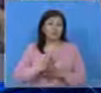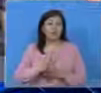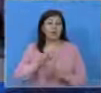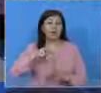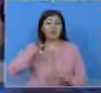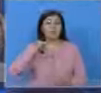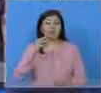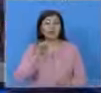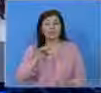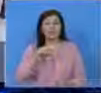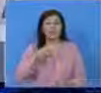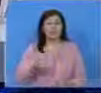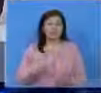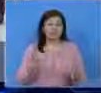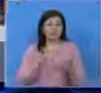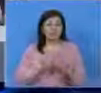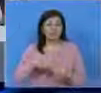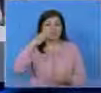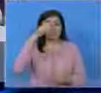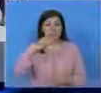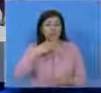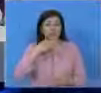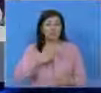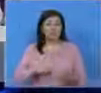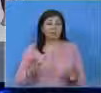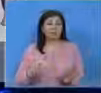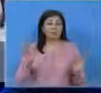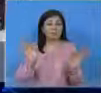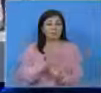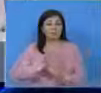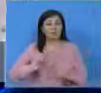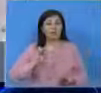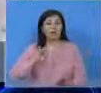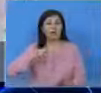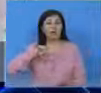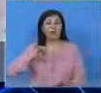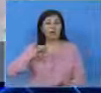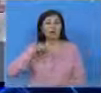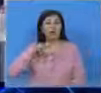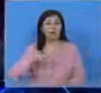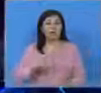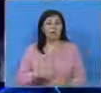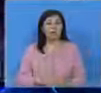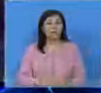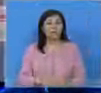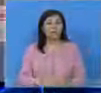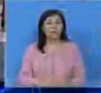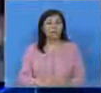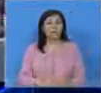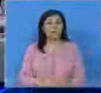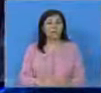Алишер Шантимир в дуэте со своим отцом, известным композитором Аймуратом Мажикпаевым. Время